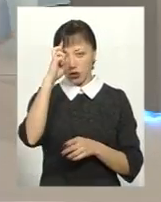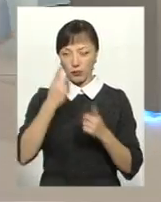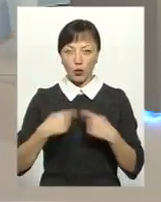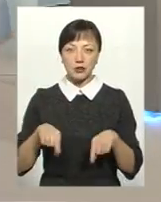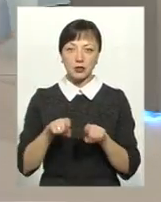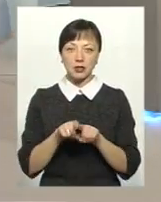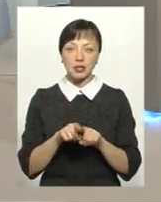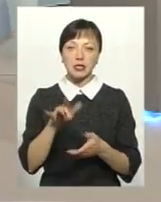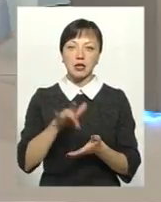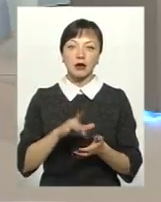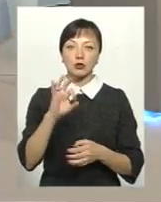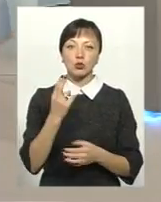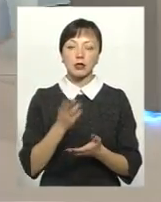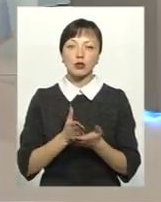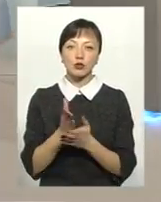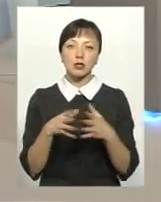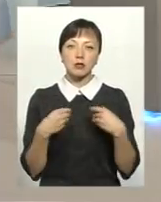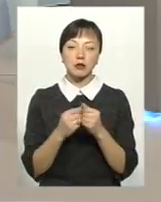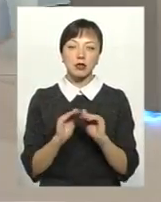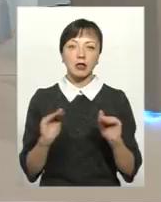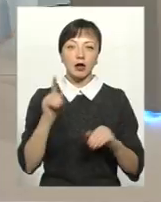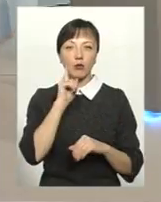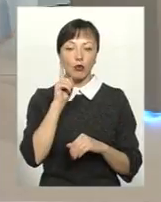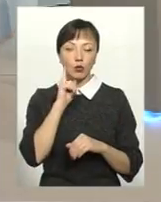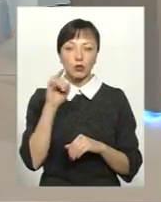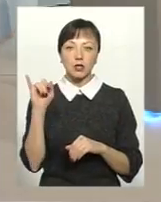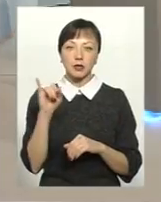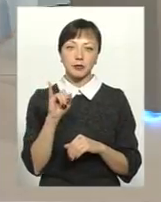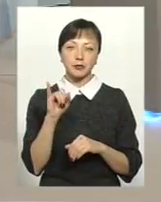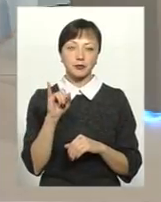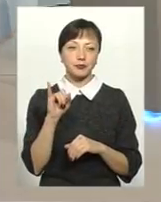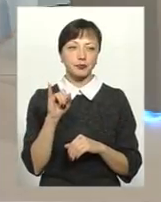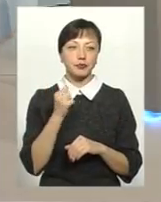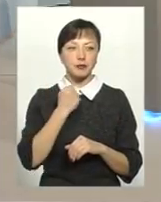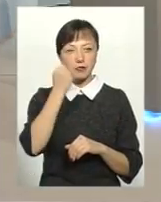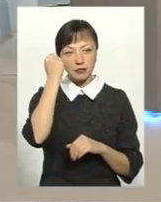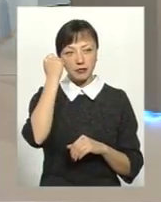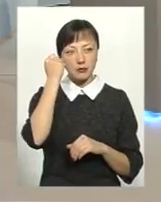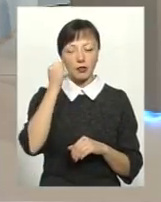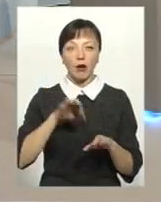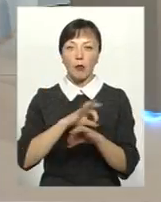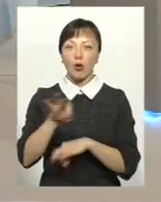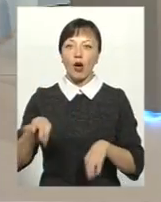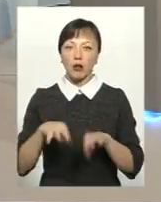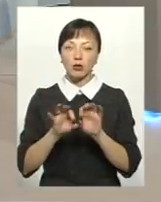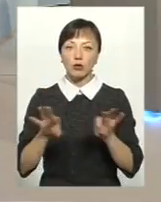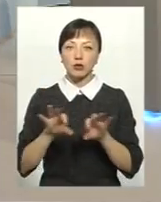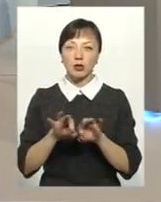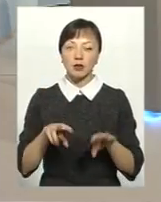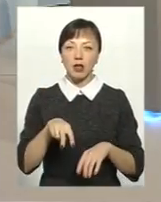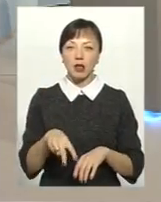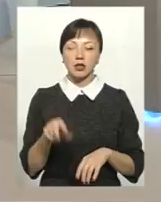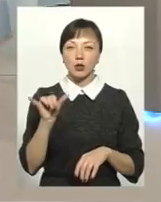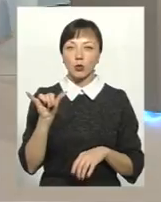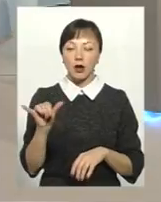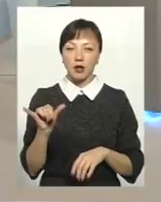це мережі центрів соціальних служб для сім'ї, дітей та молоді. І от завдячуючи проєкту, про який розказувала Лариса